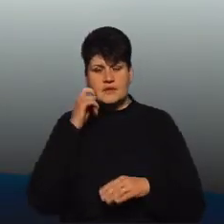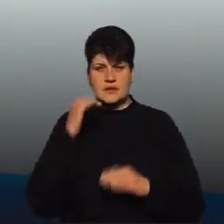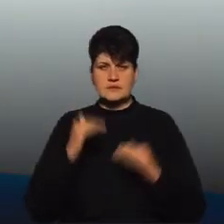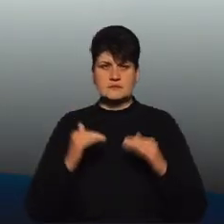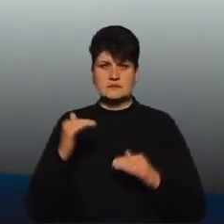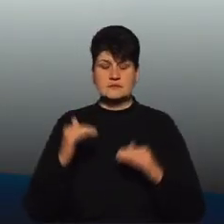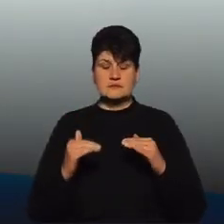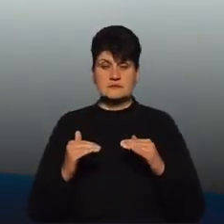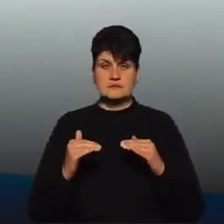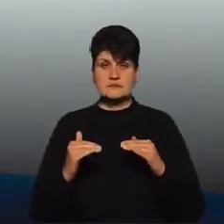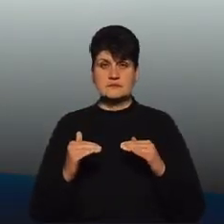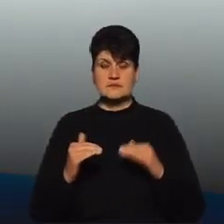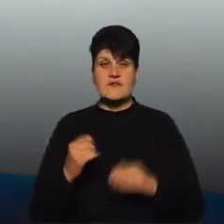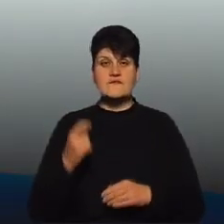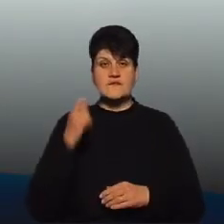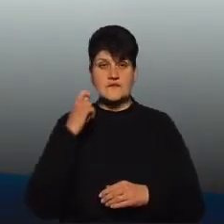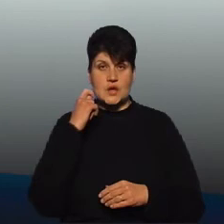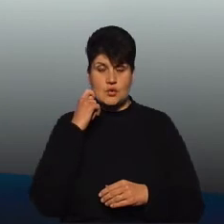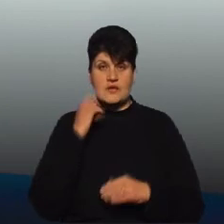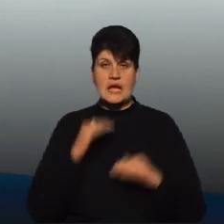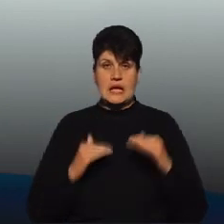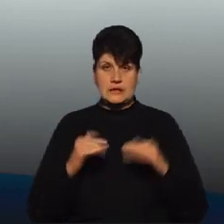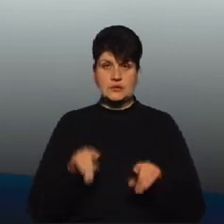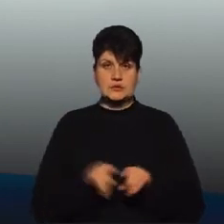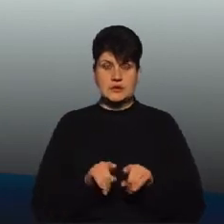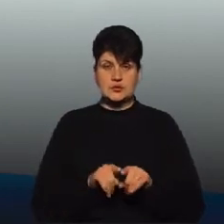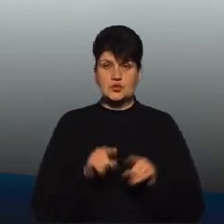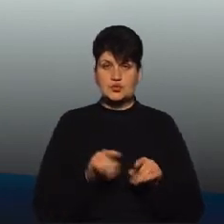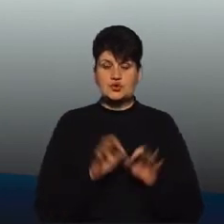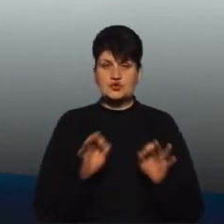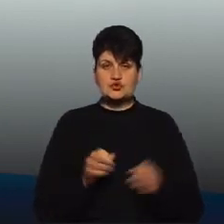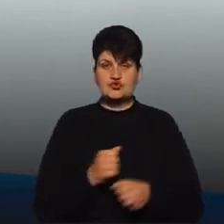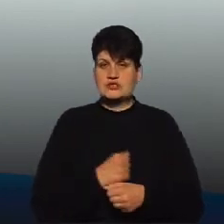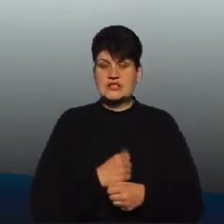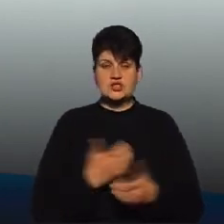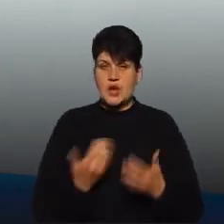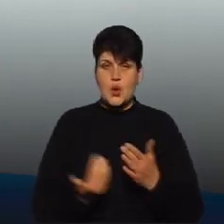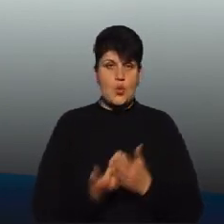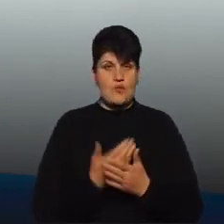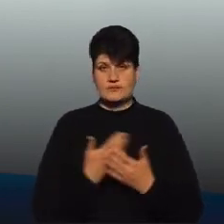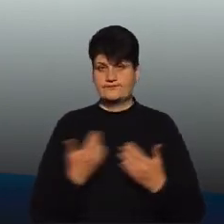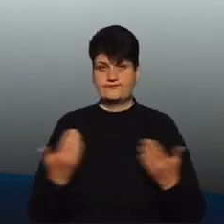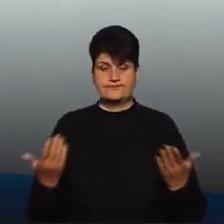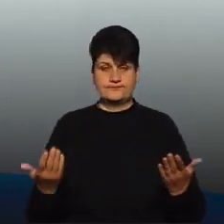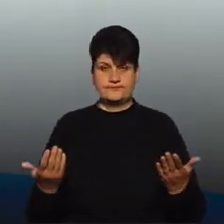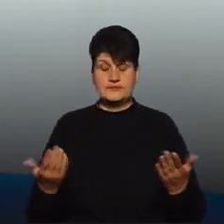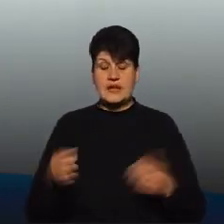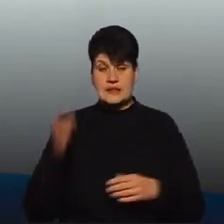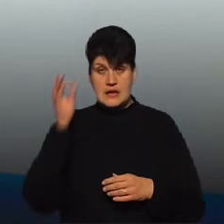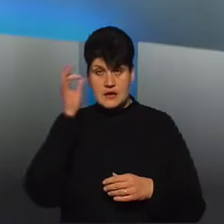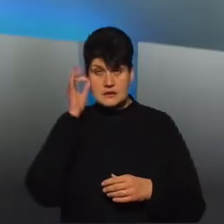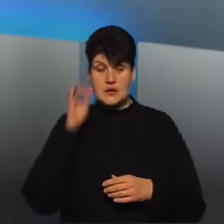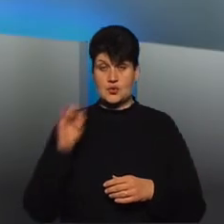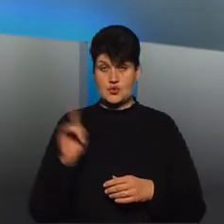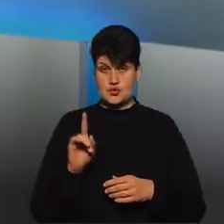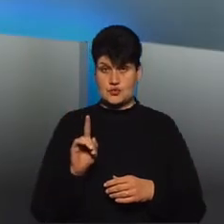ну, вікові категорії теж. Тут нічого, на жаль, нового. Я нагадаю, що у